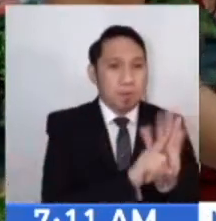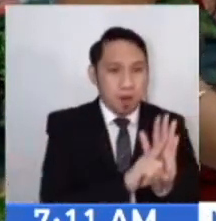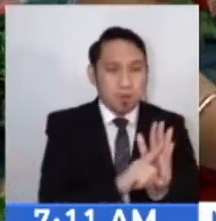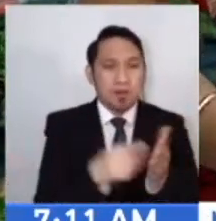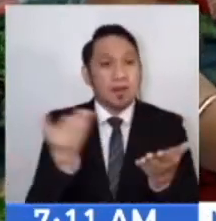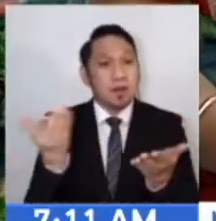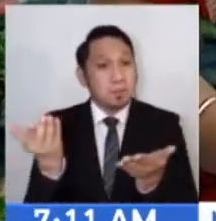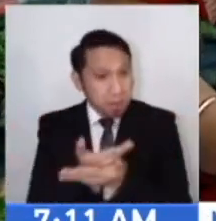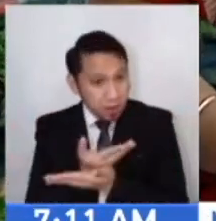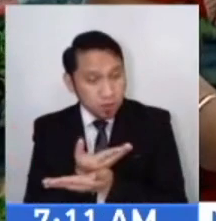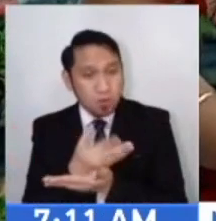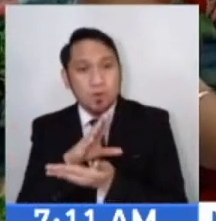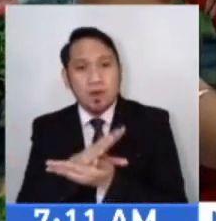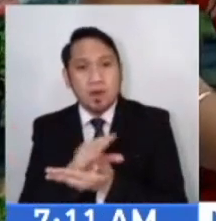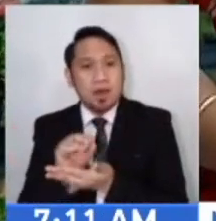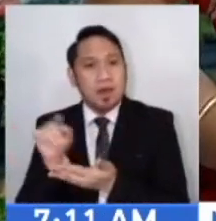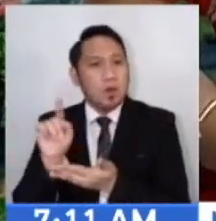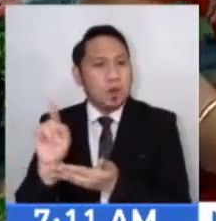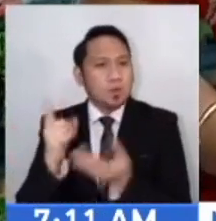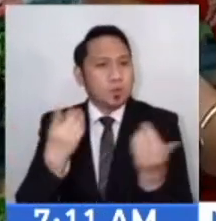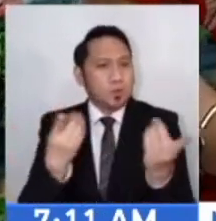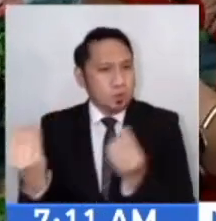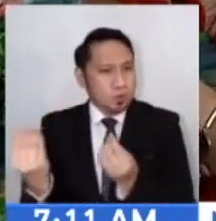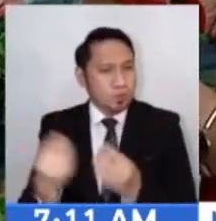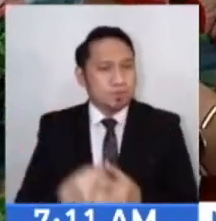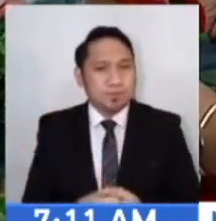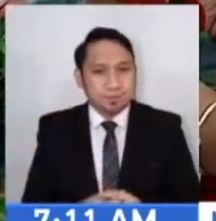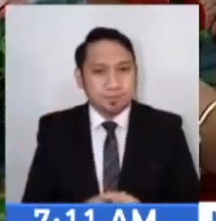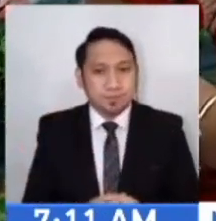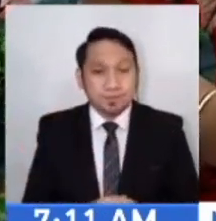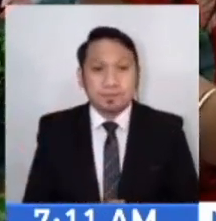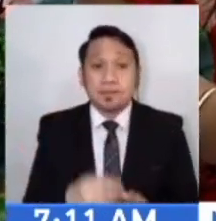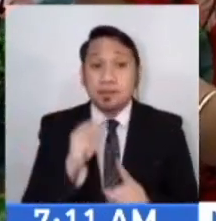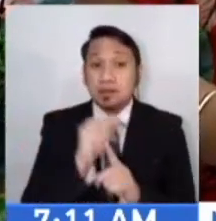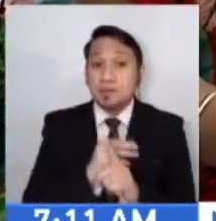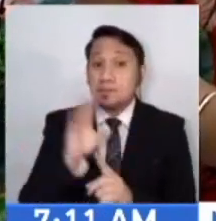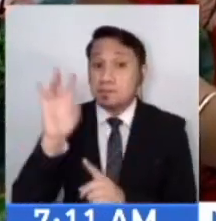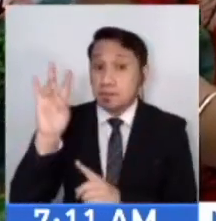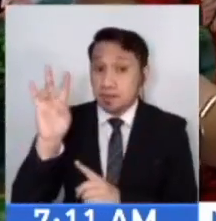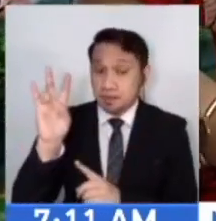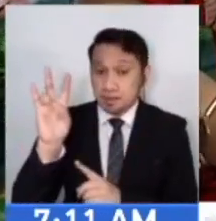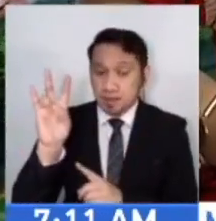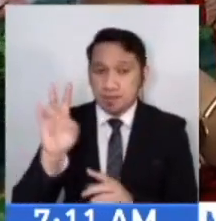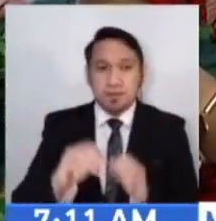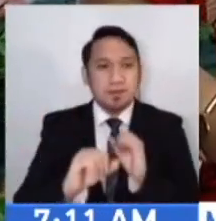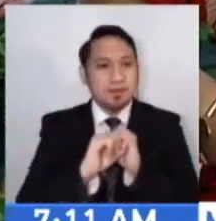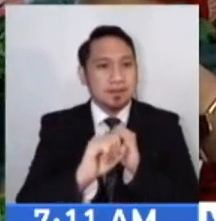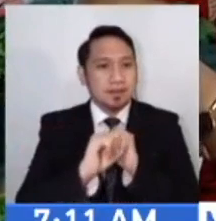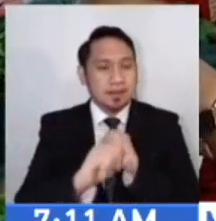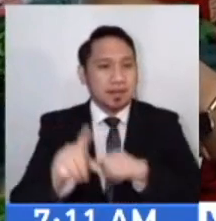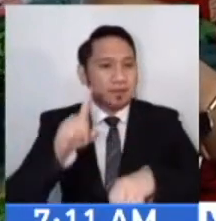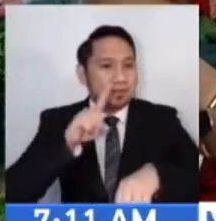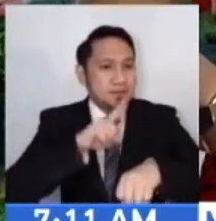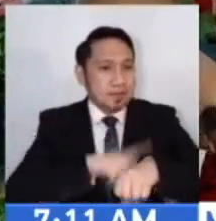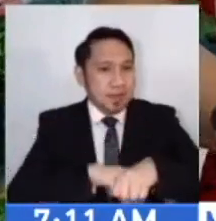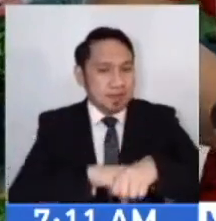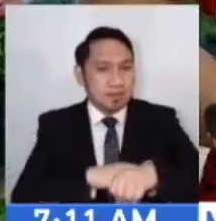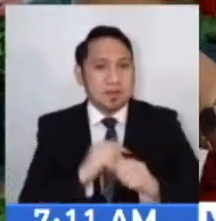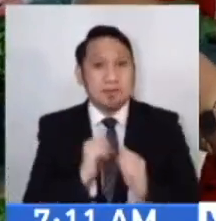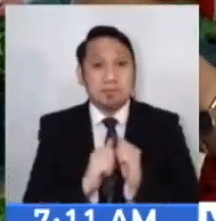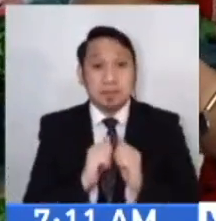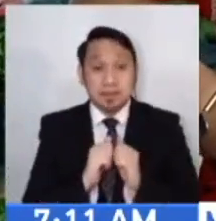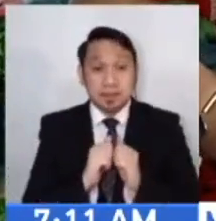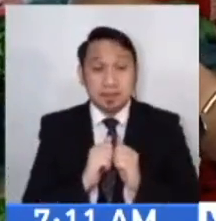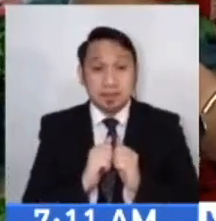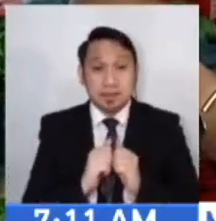ng eleksyon sa May 9. Hanggang sa May 7 na lang po ang campaign period, kaya bawal na ang pangangampanya ng sino